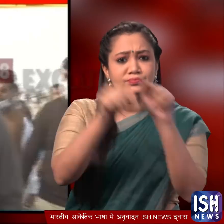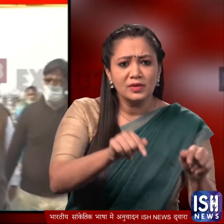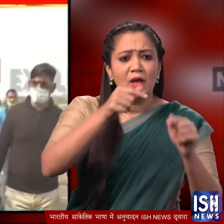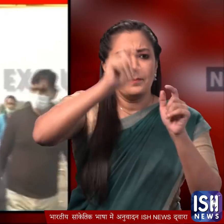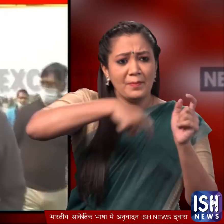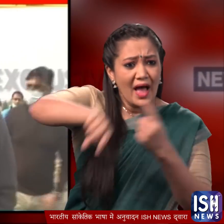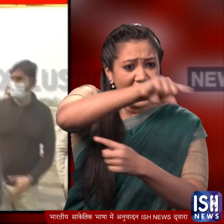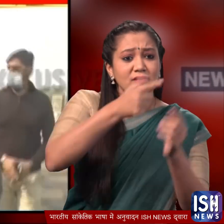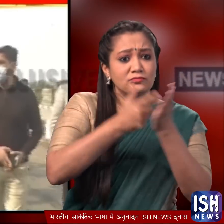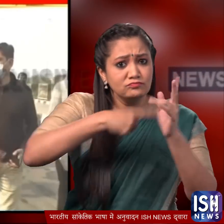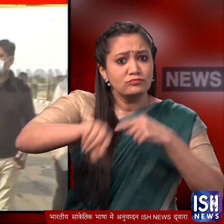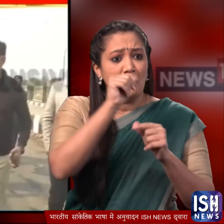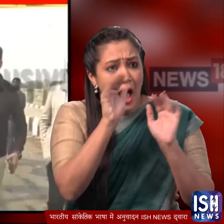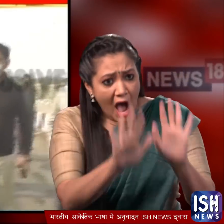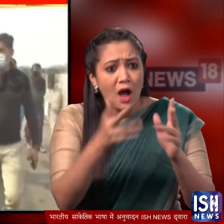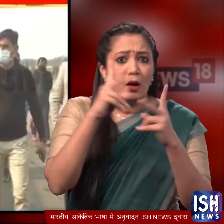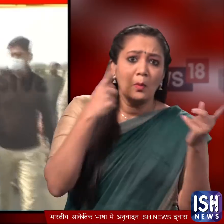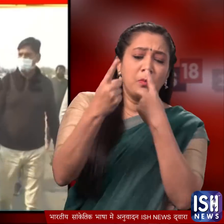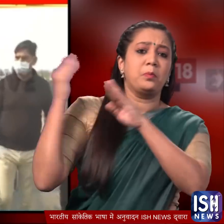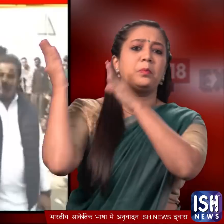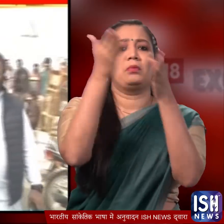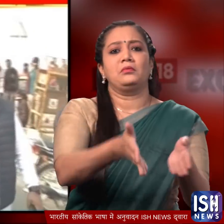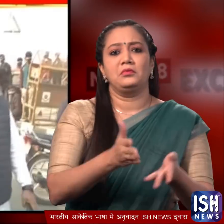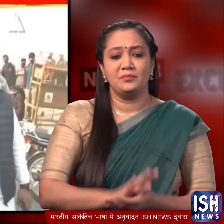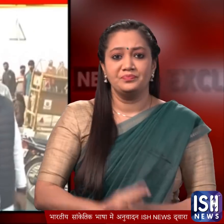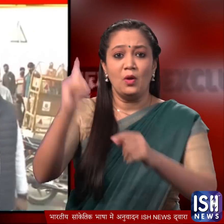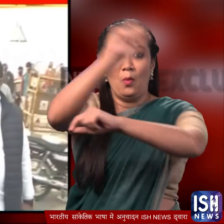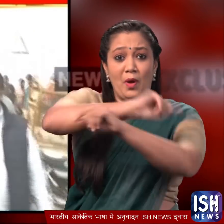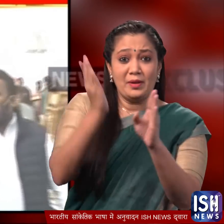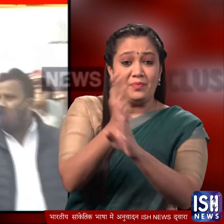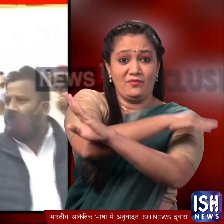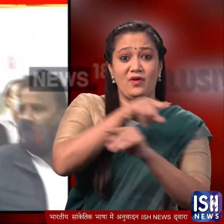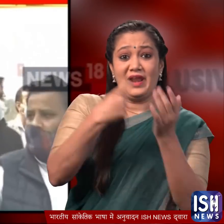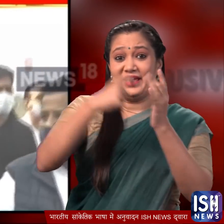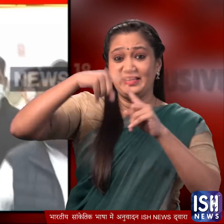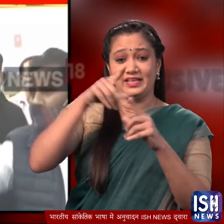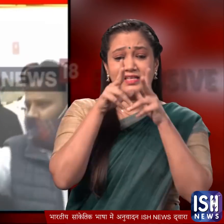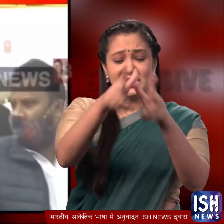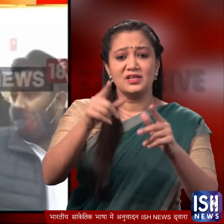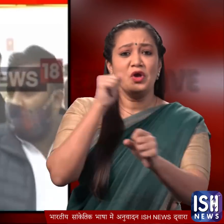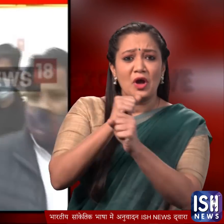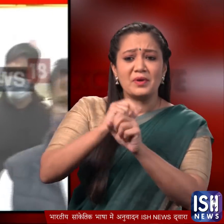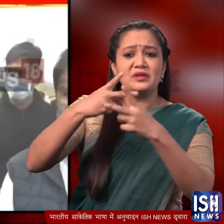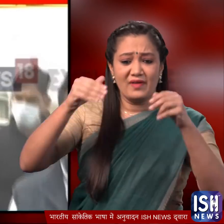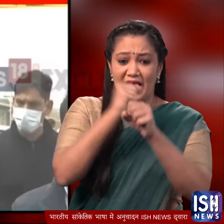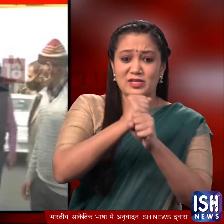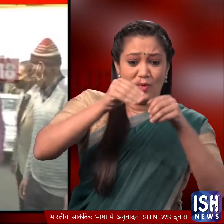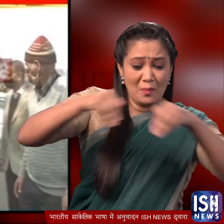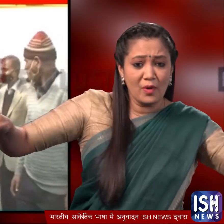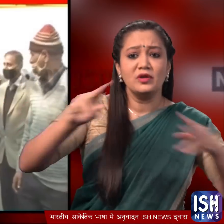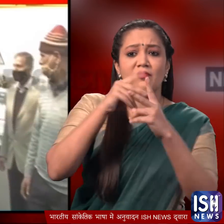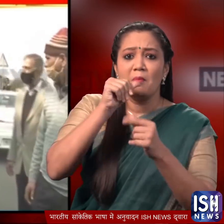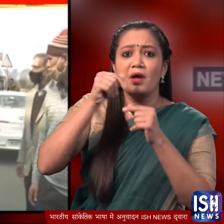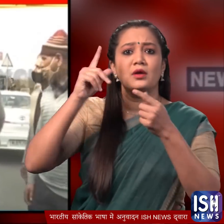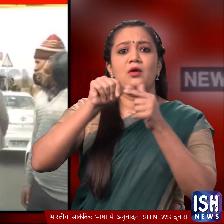पहुंचे कि आंदोलन कर रहे लोगों को पानी मिल रहा है या नहीं, क्योंकि एक दिन पहले राकेश टिकैत ने कहा था कि प्रशासन ने गाजीपुर बॉर्डर पर